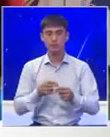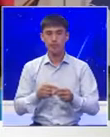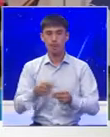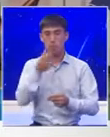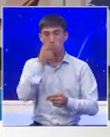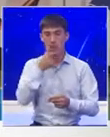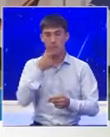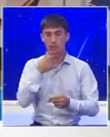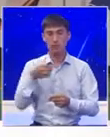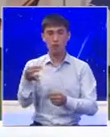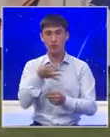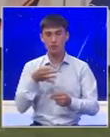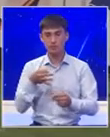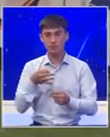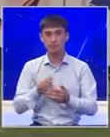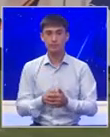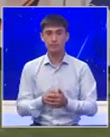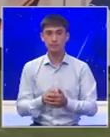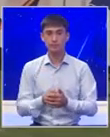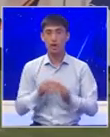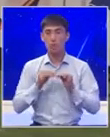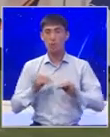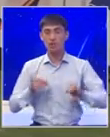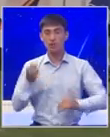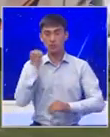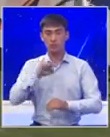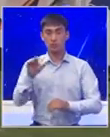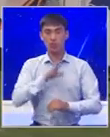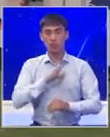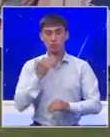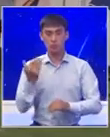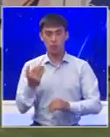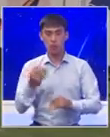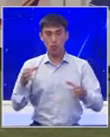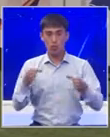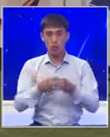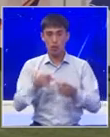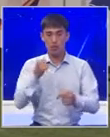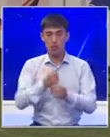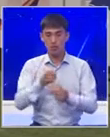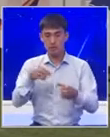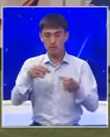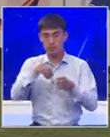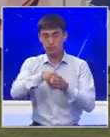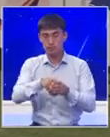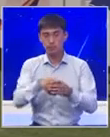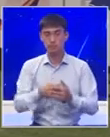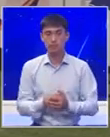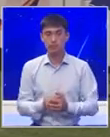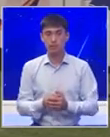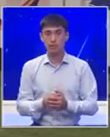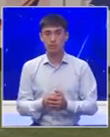Панфилов ауданының балалары жеңімпаз болып, солар құрама жасақтады.